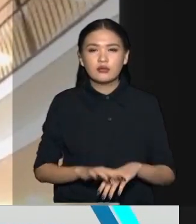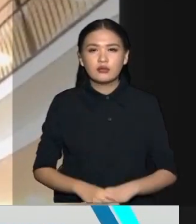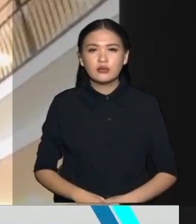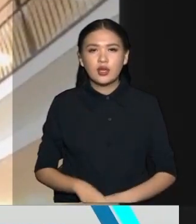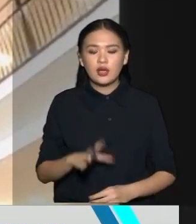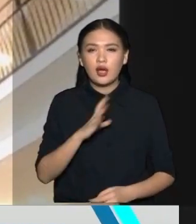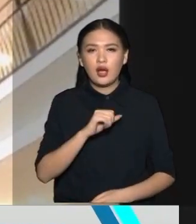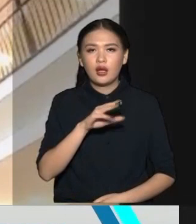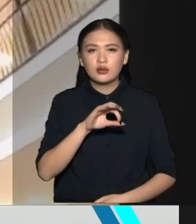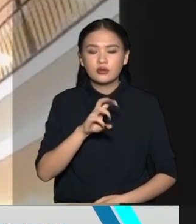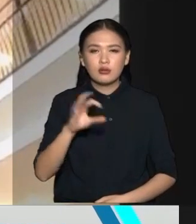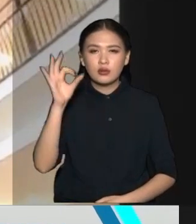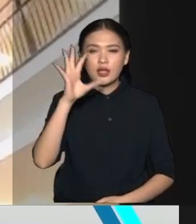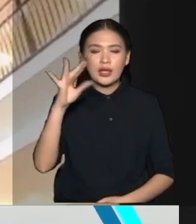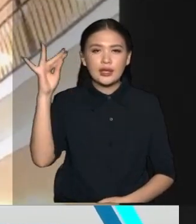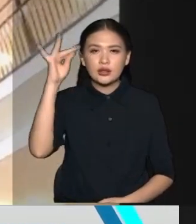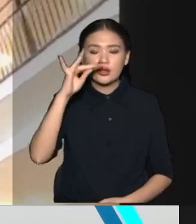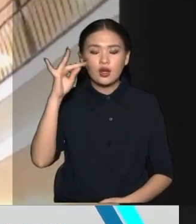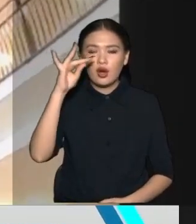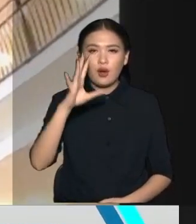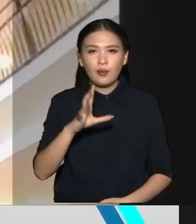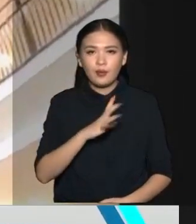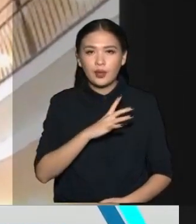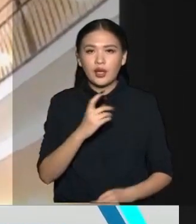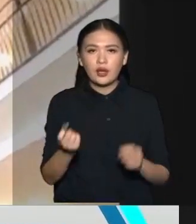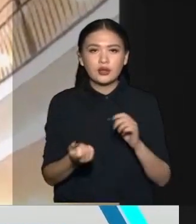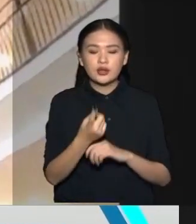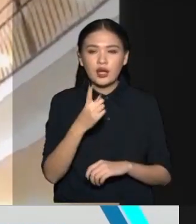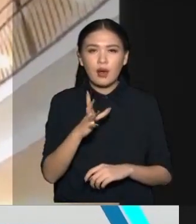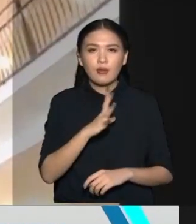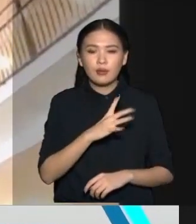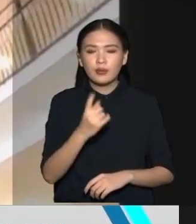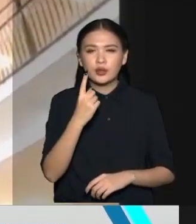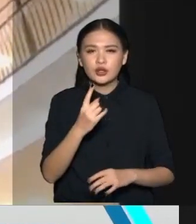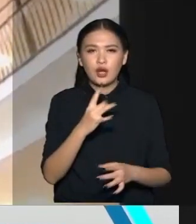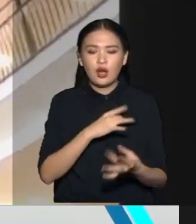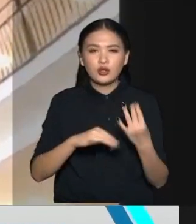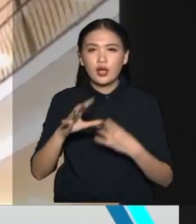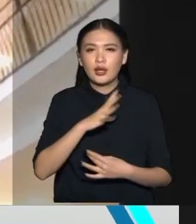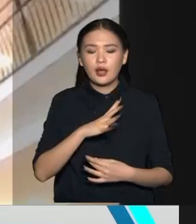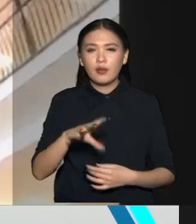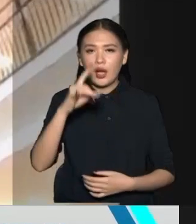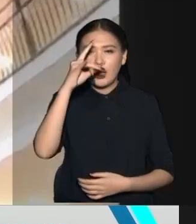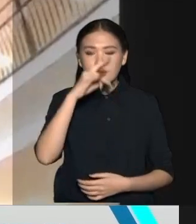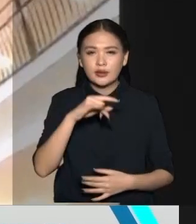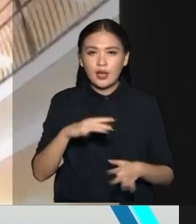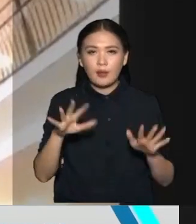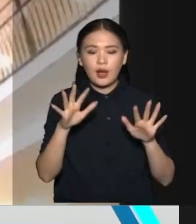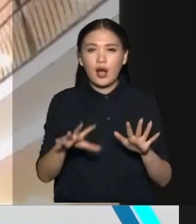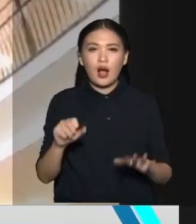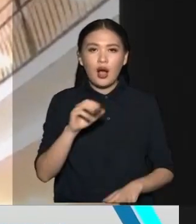осы атом энергетикасының тарихында, өндіру тарихында бір инцидент болған жоқ. Яғни Қазақстан қазіргі таңда